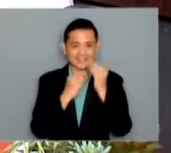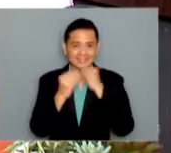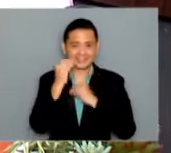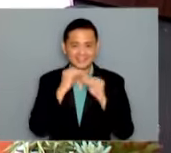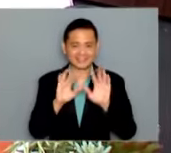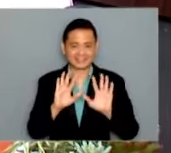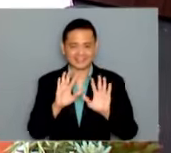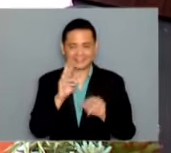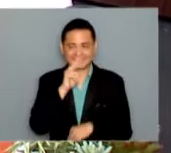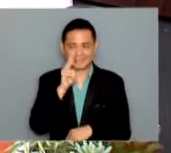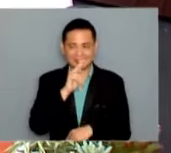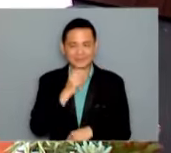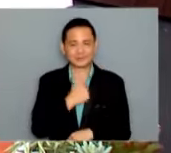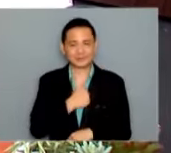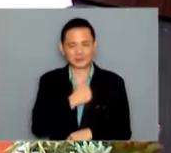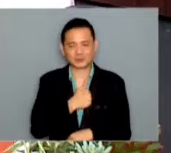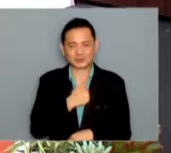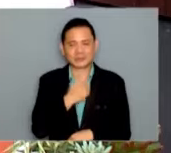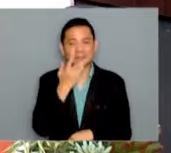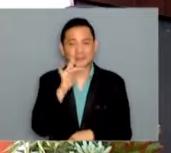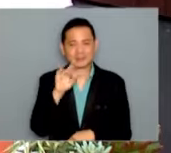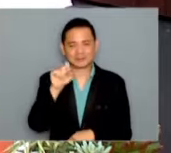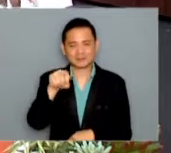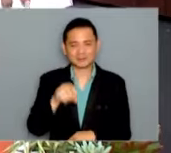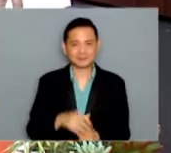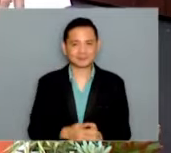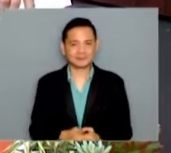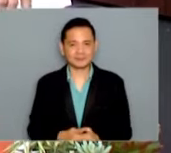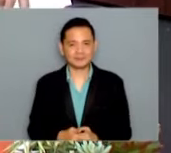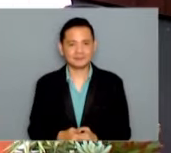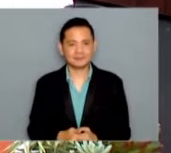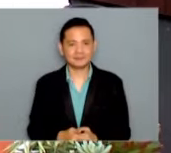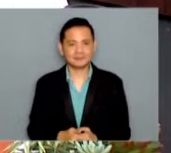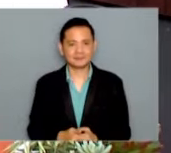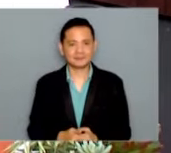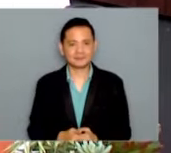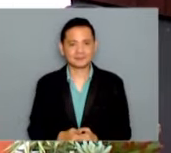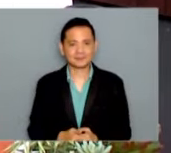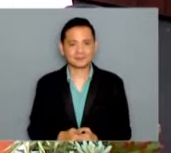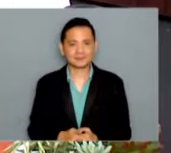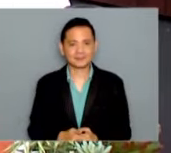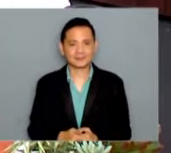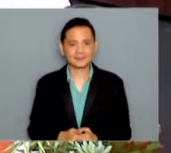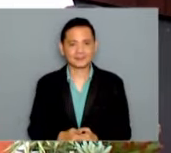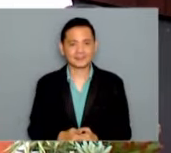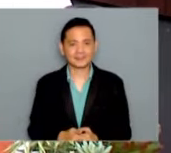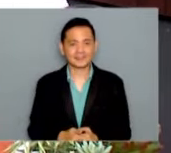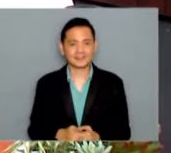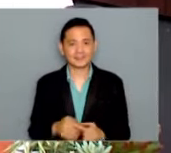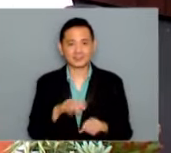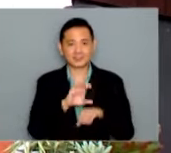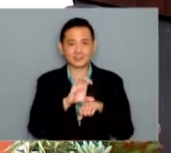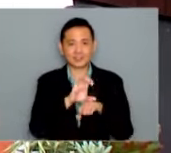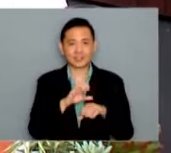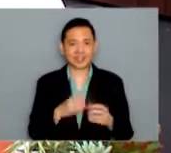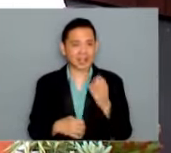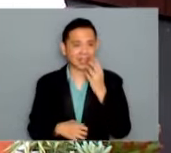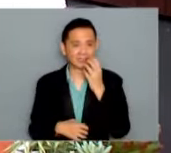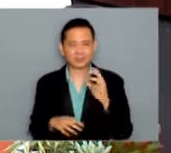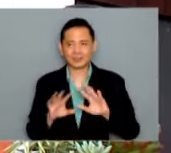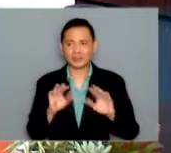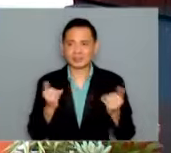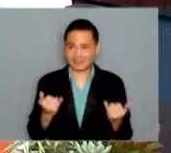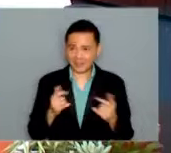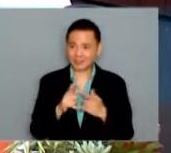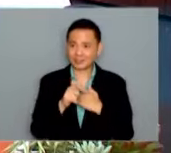Sorry, Derek. Ang sarap. Thank you, Auro. Sabi po, magbabalik yung burn na natin ng mga calories ng sokolate na to sa jogging. Ang bilis naman